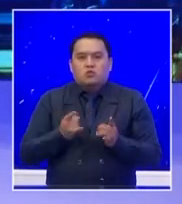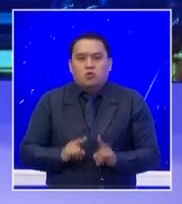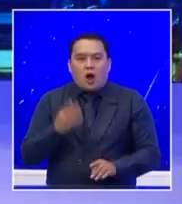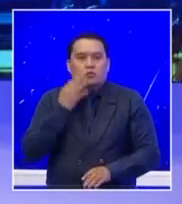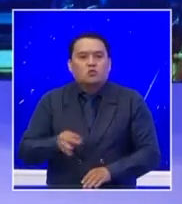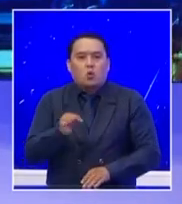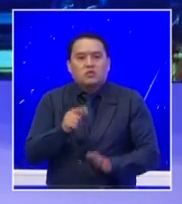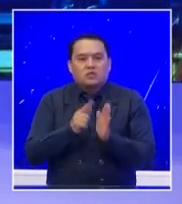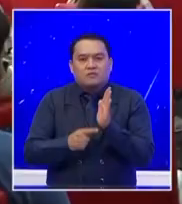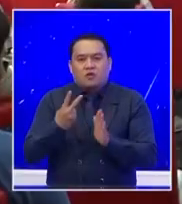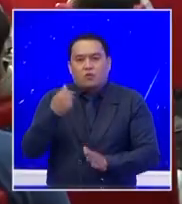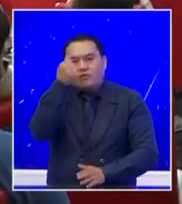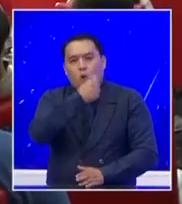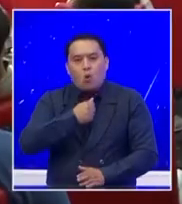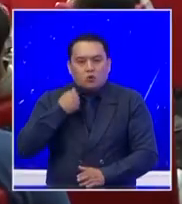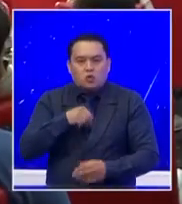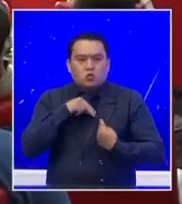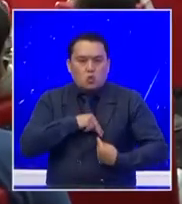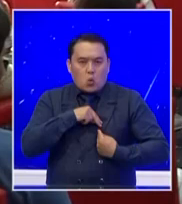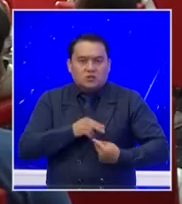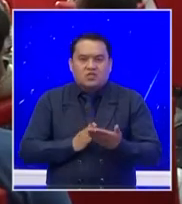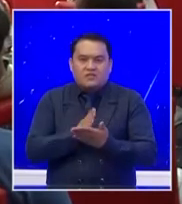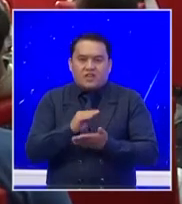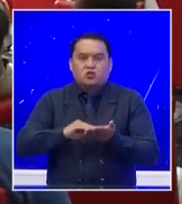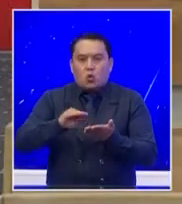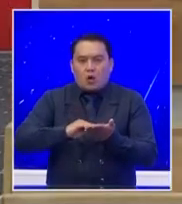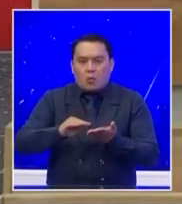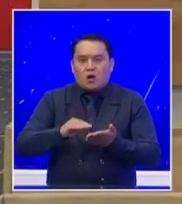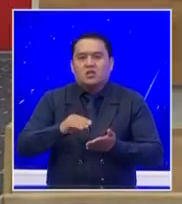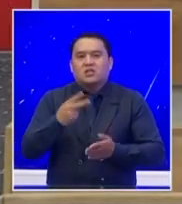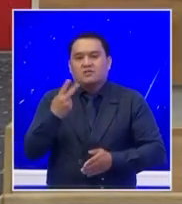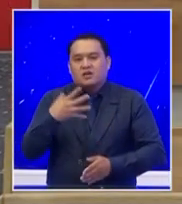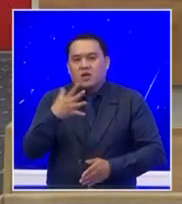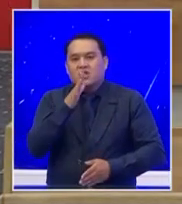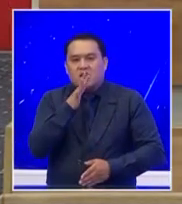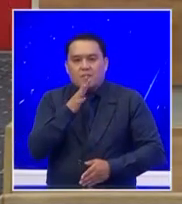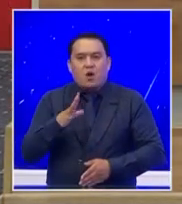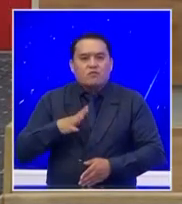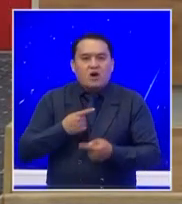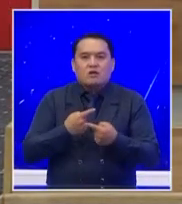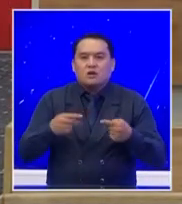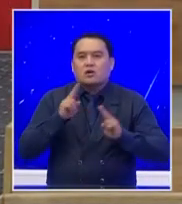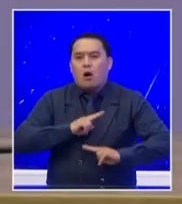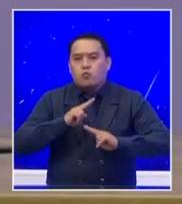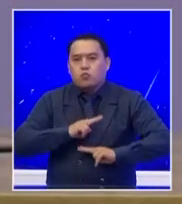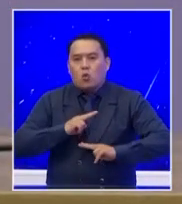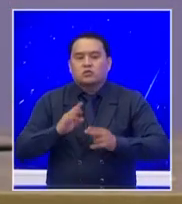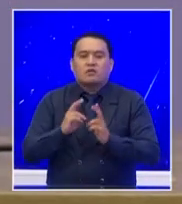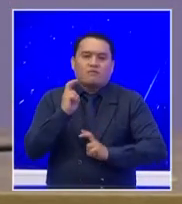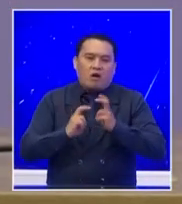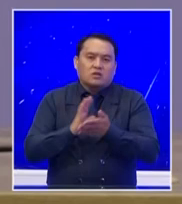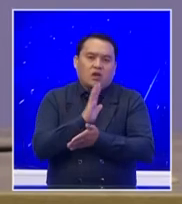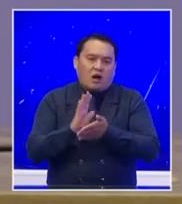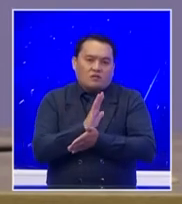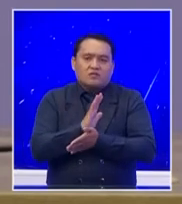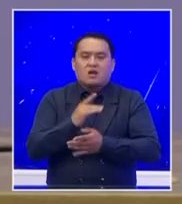области 1972 года рождения, трудится в сфере журналистики более четверти века. В разные годы работал в печатных изданиях,